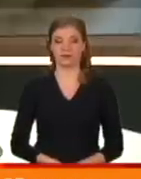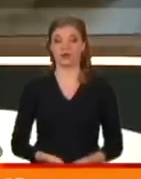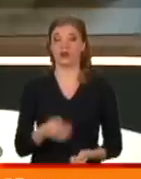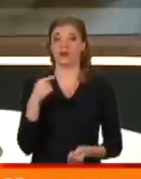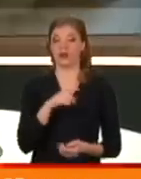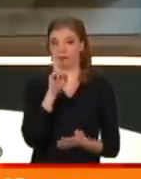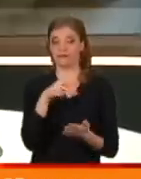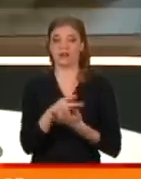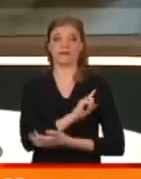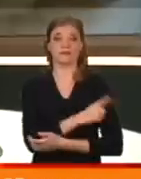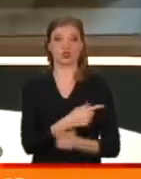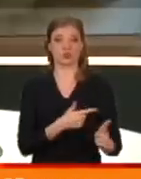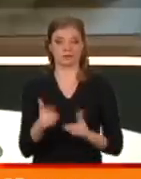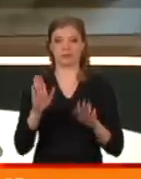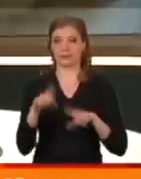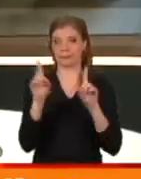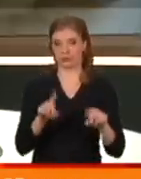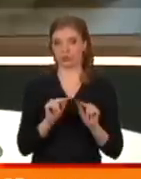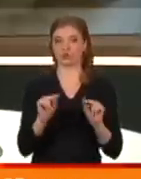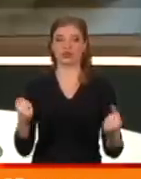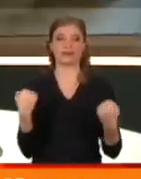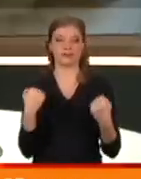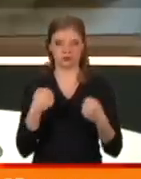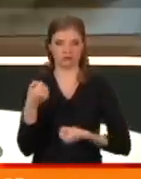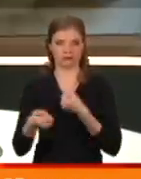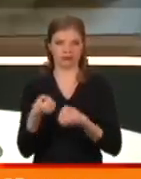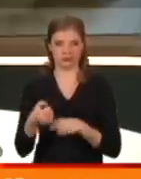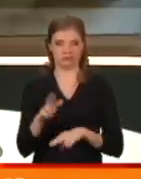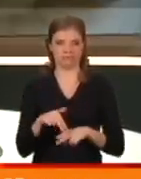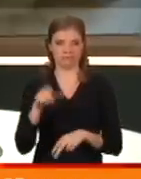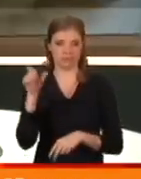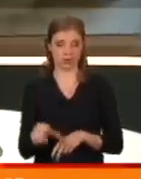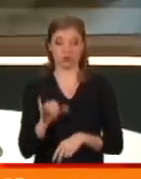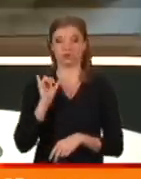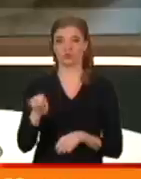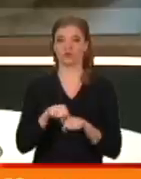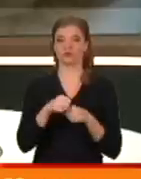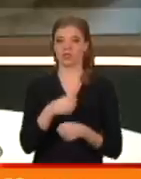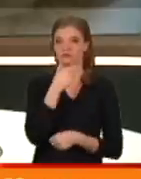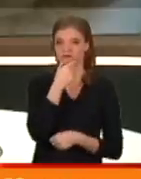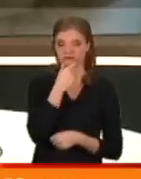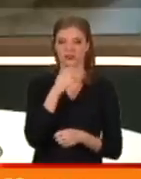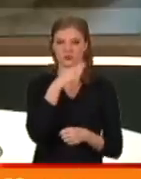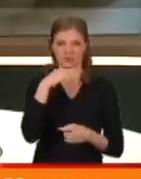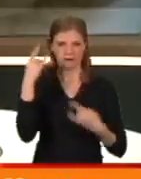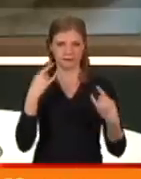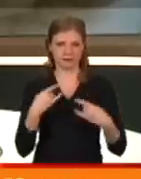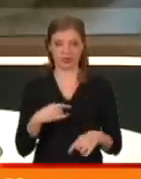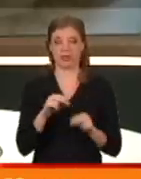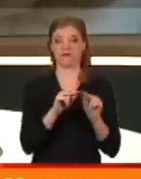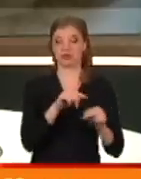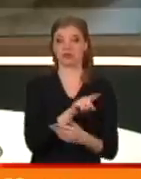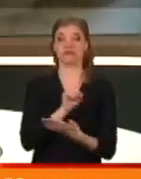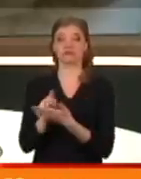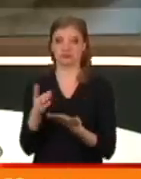Виявив фізичну підготовку на Прикарпатті. Вчитель фізкультури відгамселив патрульного. В того зламана щелепа, як у пасенців. Викладач кинувся